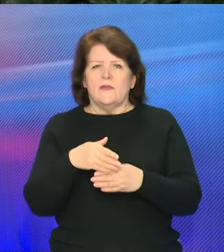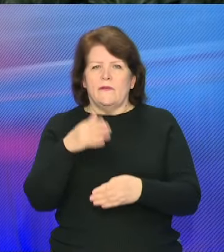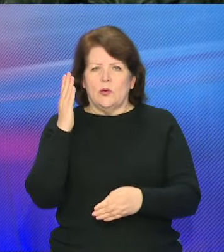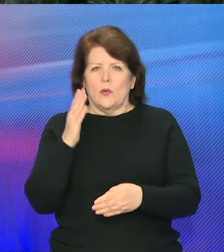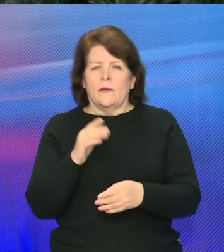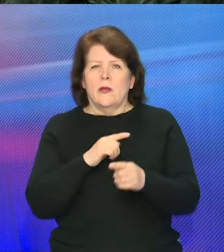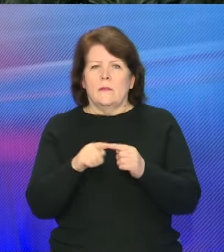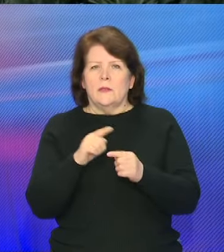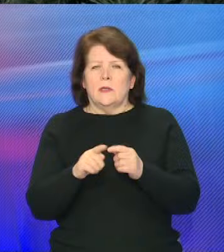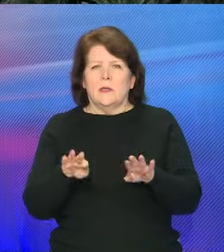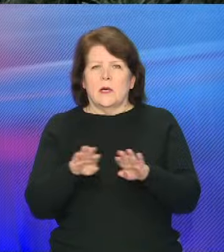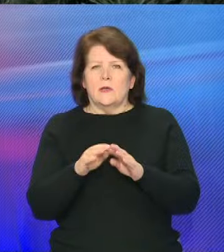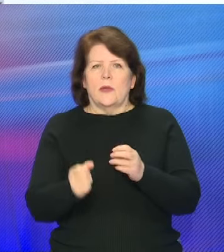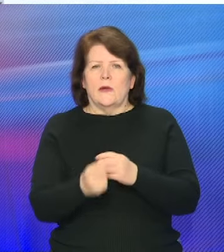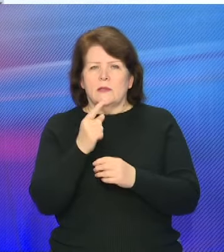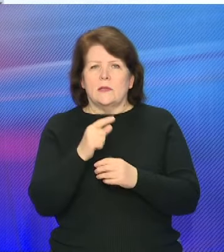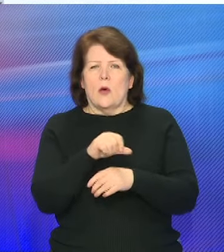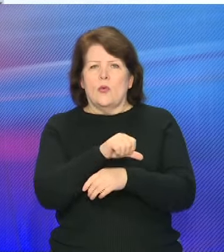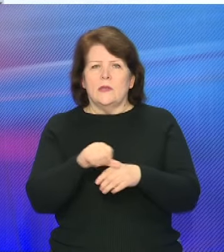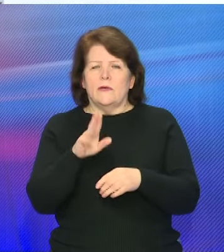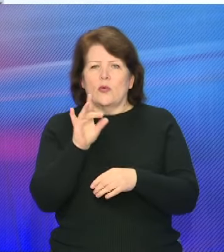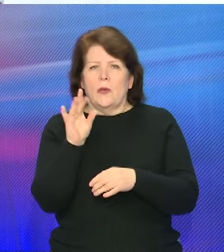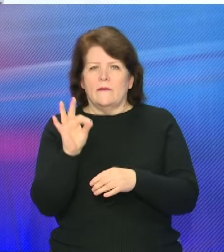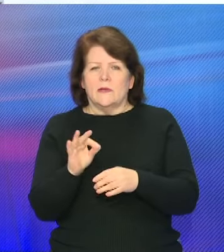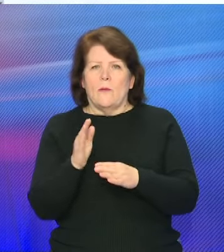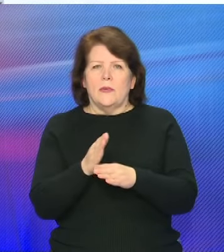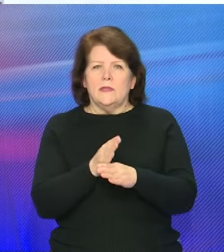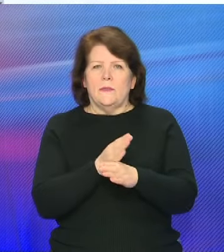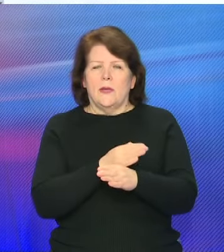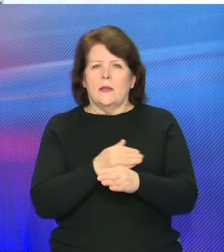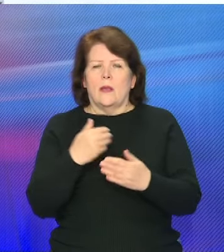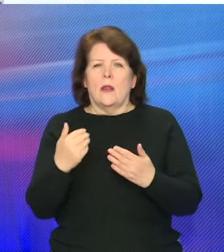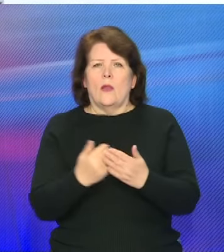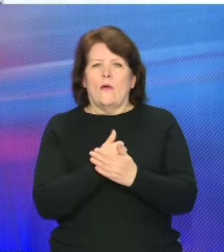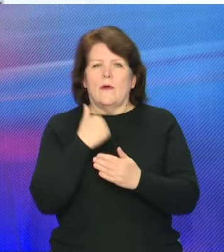Хутка такая же з'явится и на улице Урублевского. Поступово новогодние елки